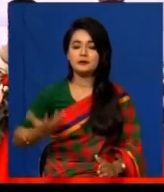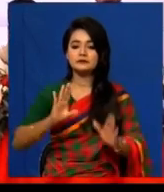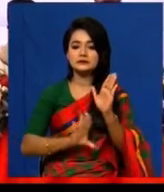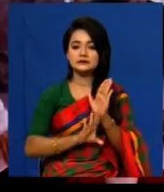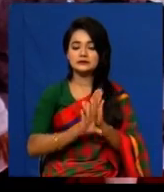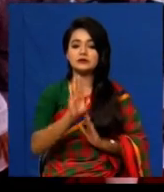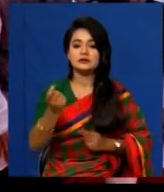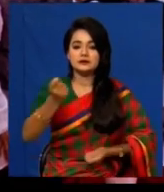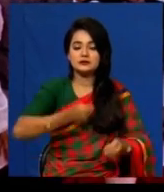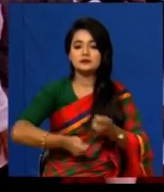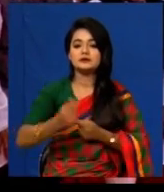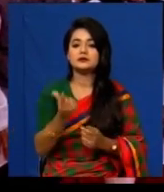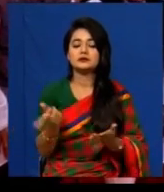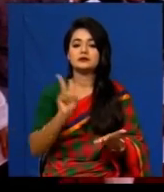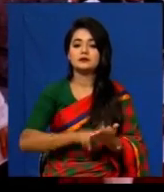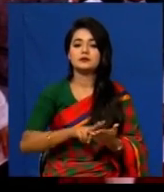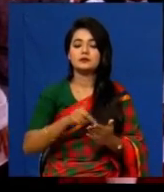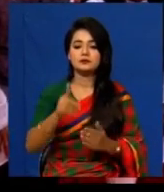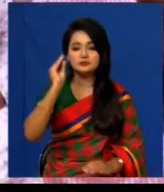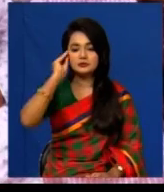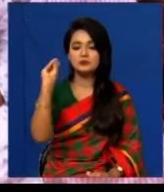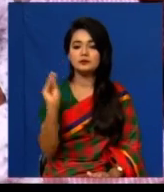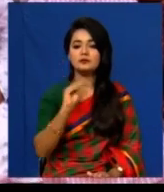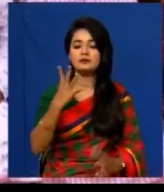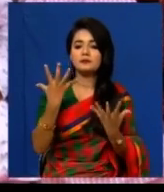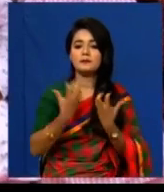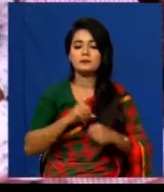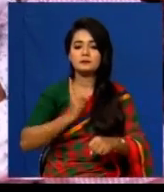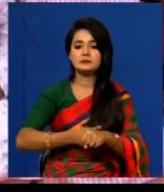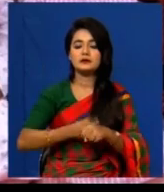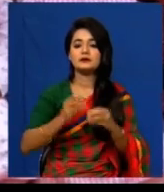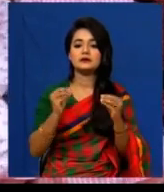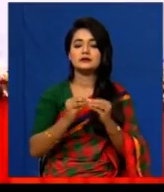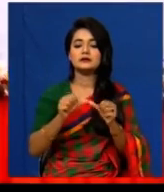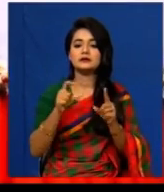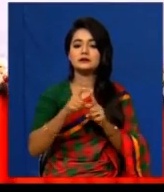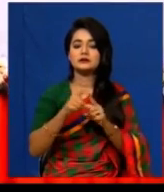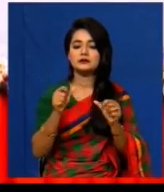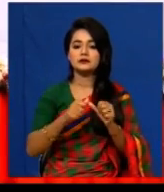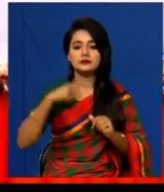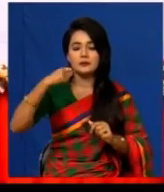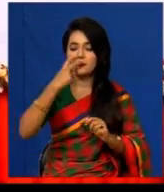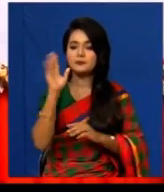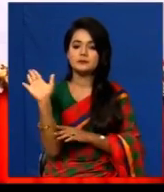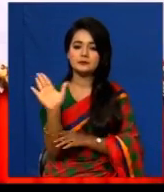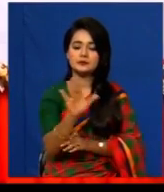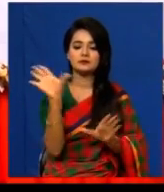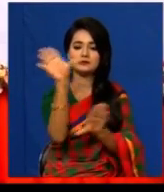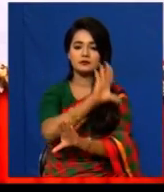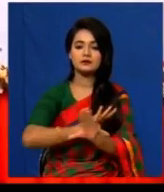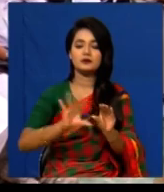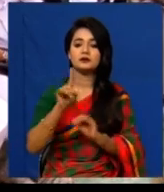উত্তরণে জাতিসংঘের চূড়ান্ত সুপারিশ প্রাপ্তিতে রাজধানীর বাড্ডায় আলোচনা সভা ও ত্রিমাত্রিক ভিডিও প্রদর্শনীর আয়োজন